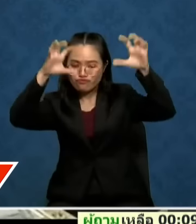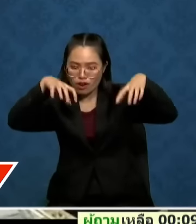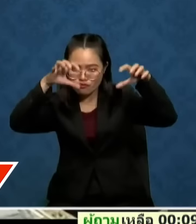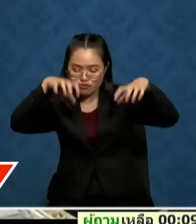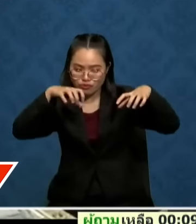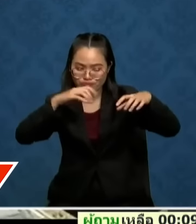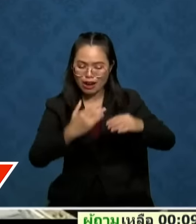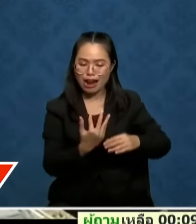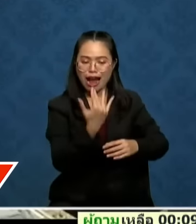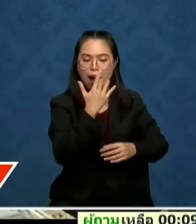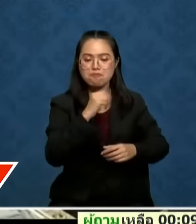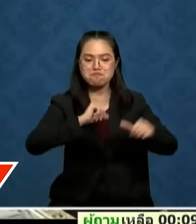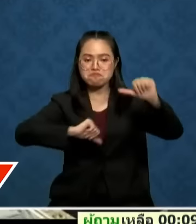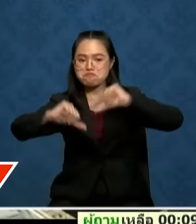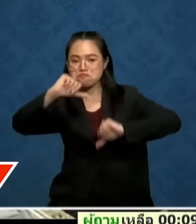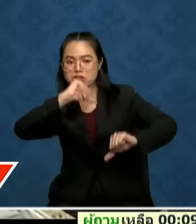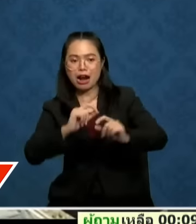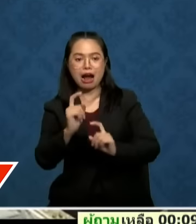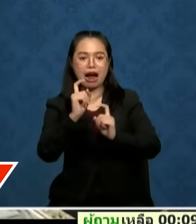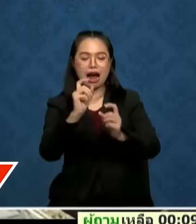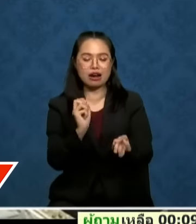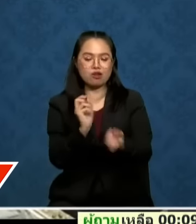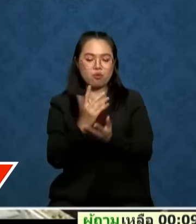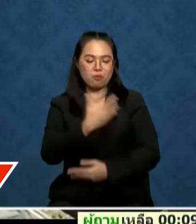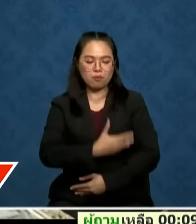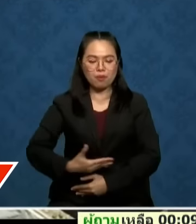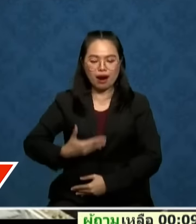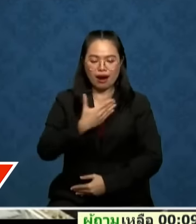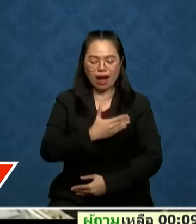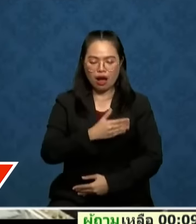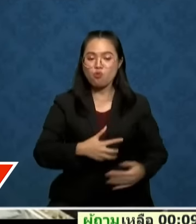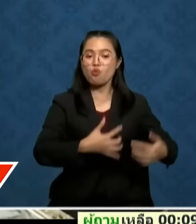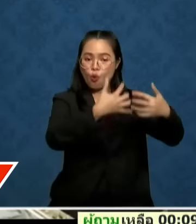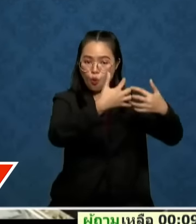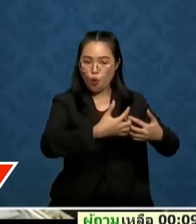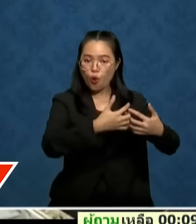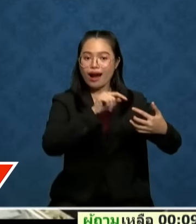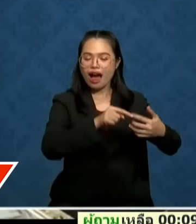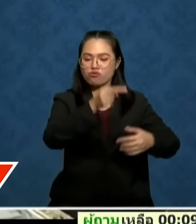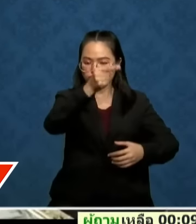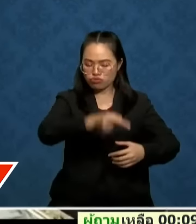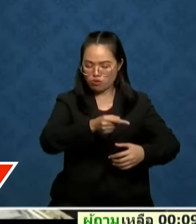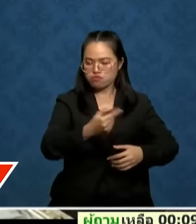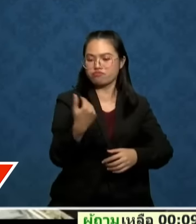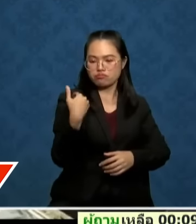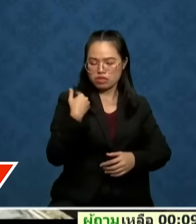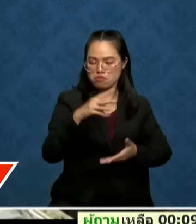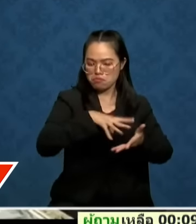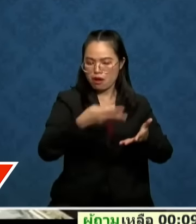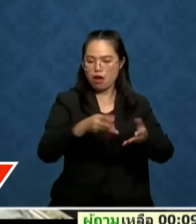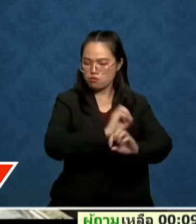อกพื้นที่ทำให้กรมโรงงานอุตสาหกรรมกำหนดโดยให้กรมโรงงานอุตสาหกรรมกำหนดแนวทางและมาตรการแก้ไขปัญหาที่ชัดเจ